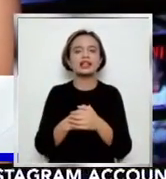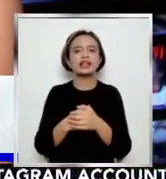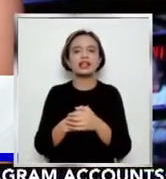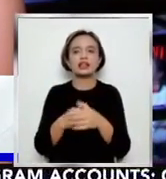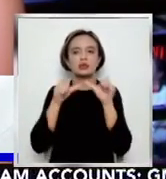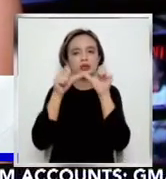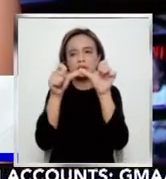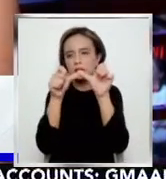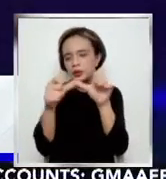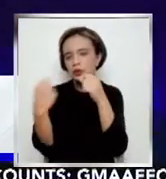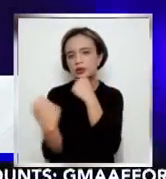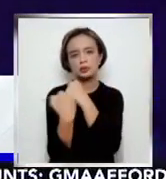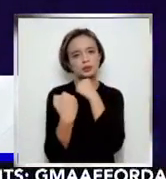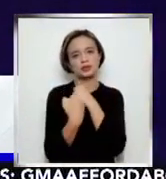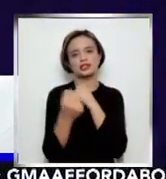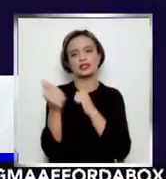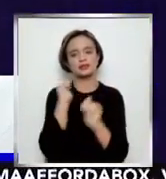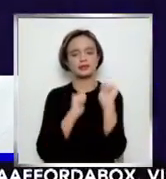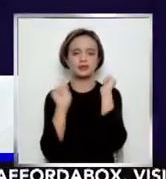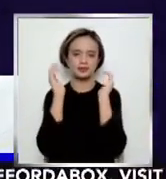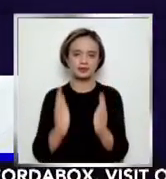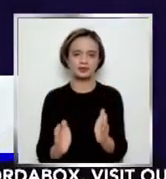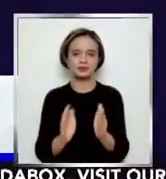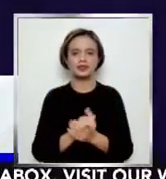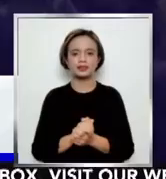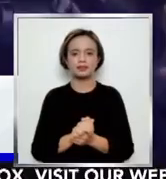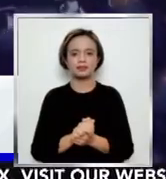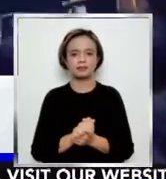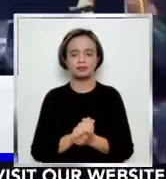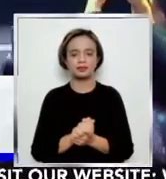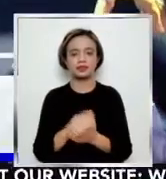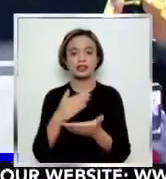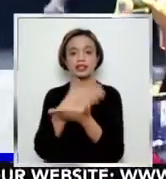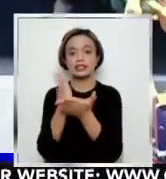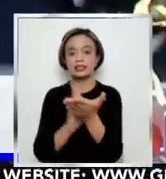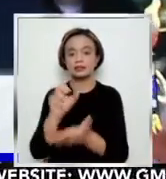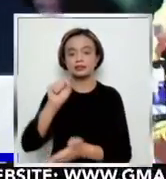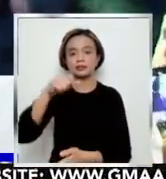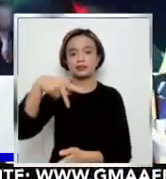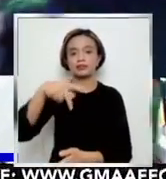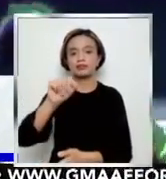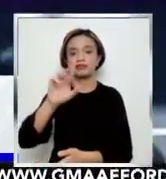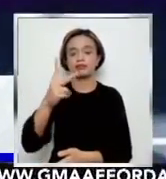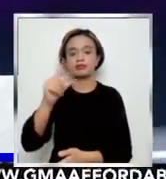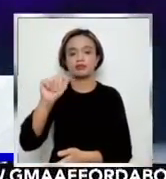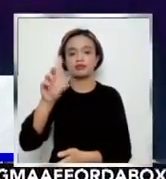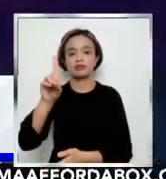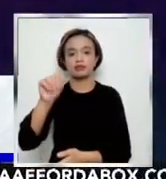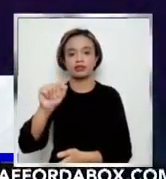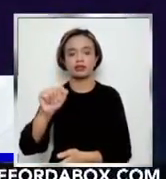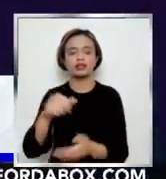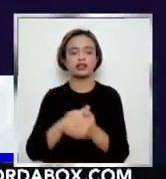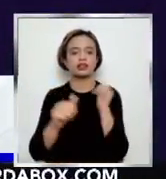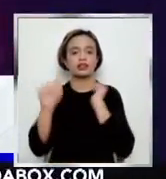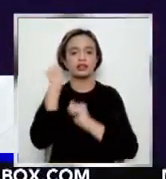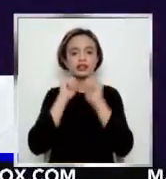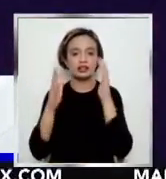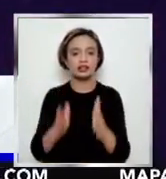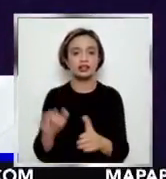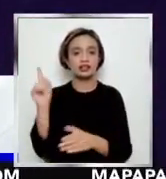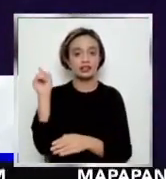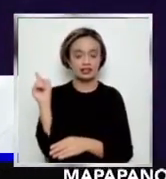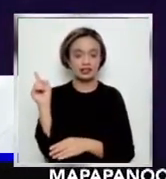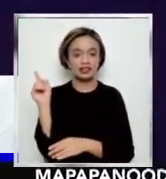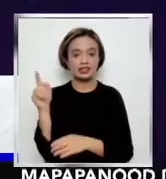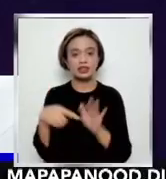mga Kapuso artists. Present din ang ilang Sparkada stars, gaya ni Abot Kamay ang Pangarap actor Jeff Moses na nagpakita